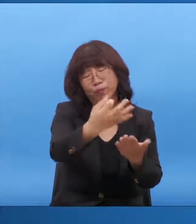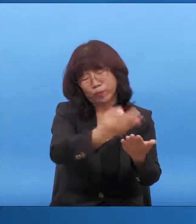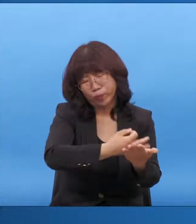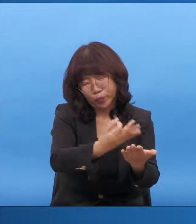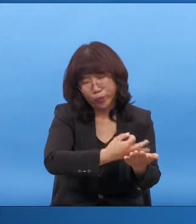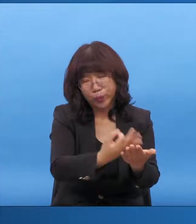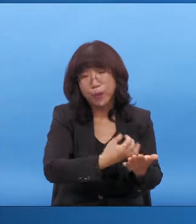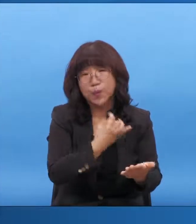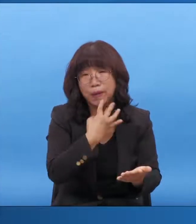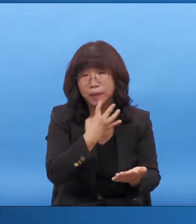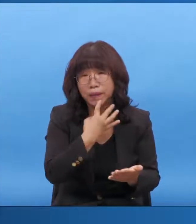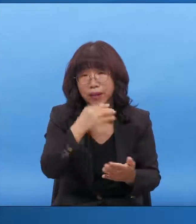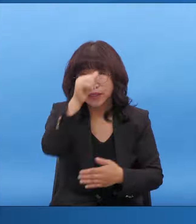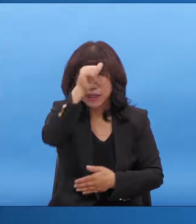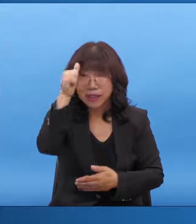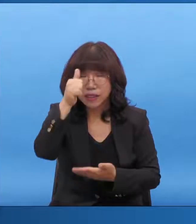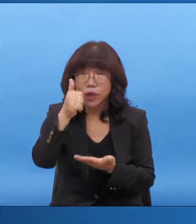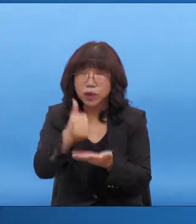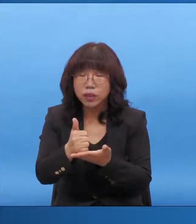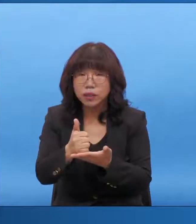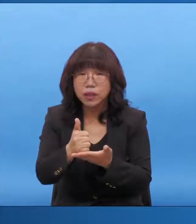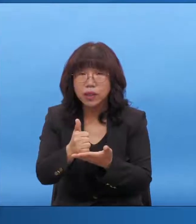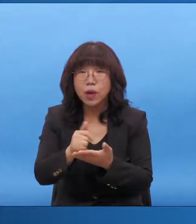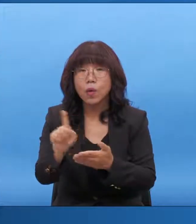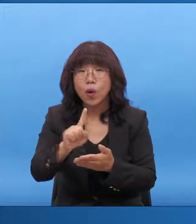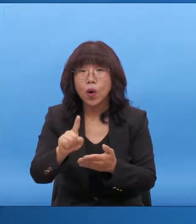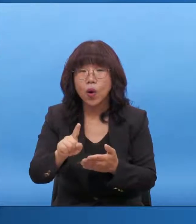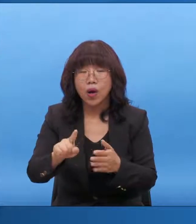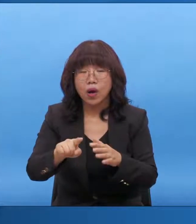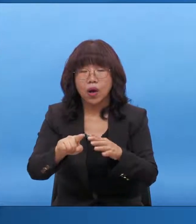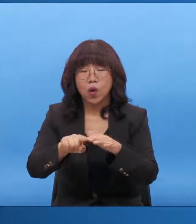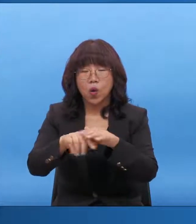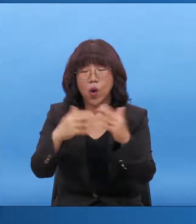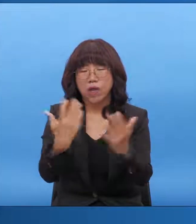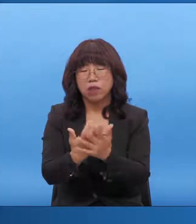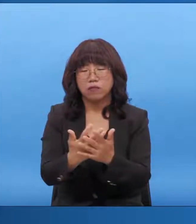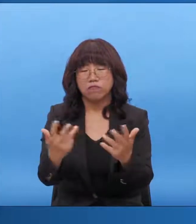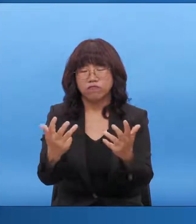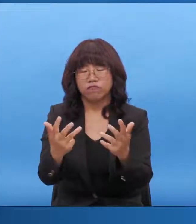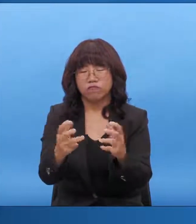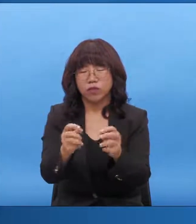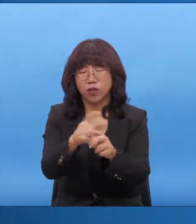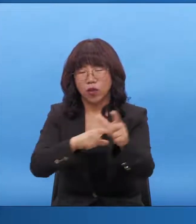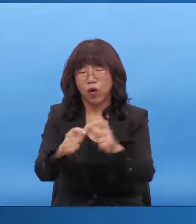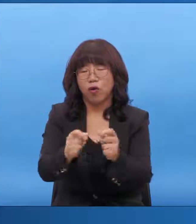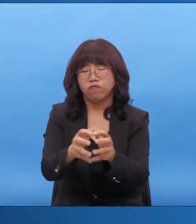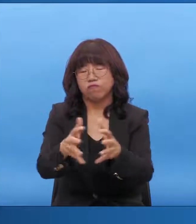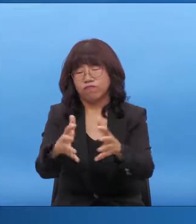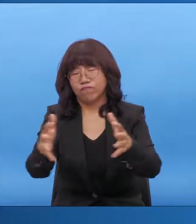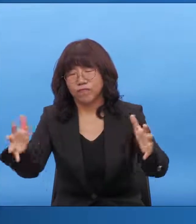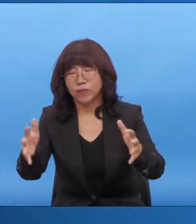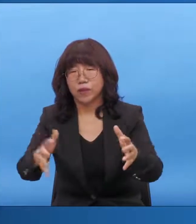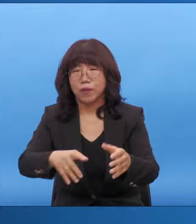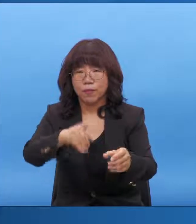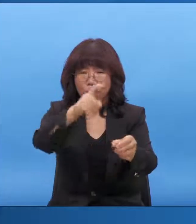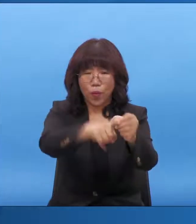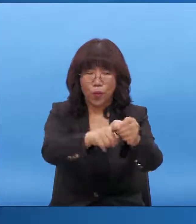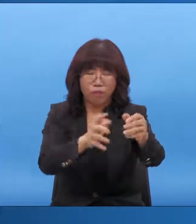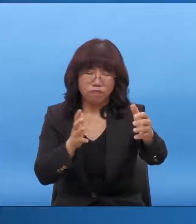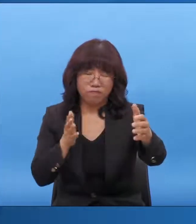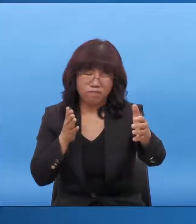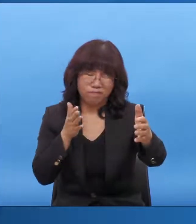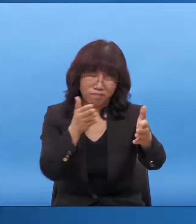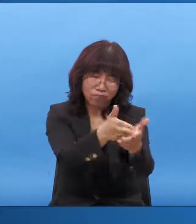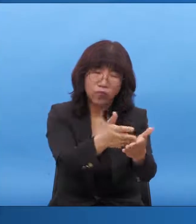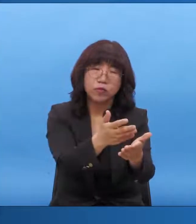지금 장로님들 대부분 그러잖아요. 번성, 뭐 많이 이렇게 목표 달성하고 많이 이건 좋은 거잖아요. And for us, of course, if we